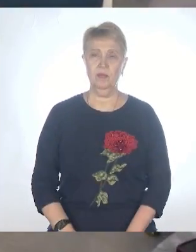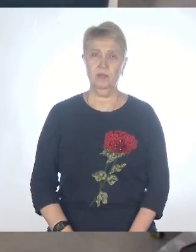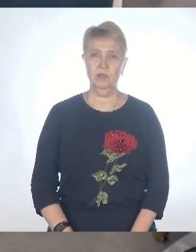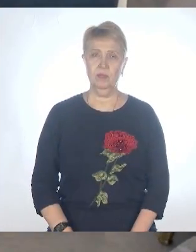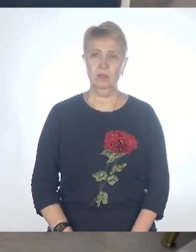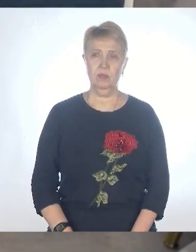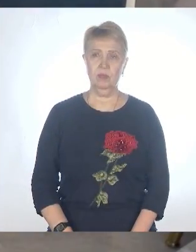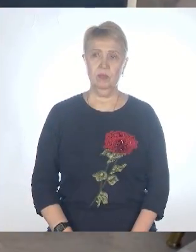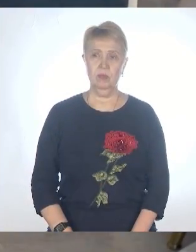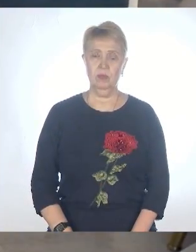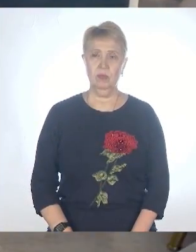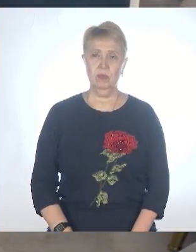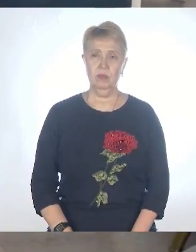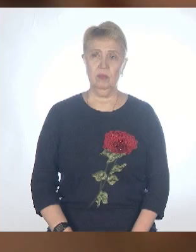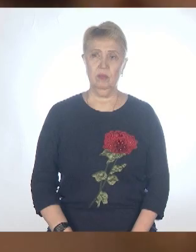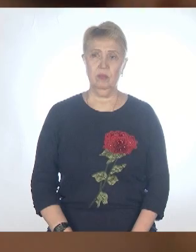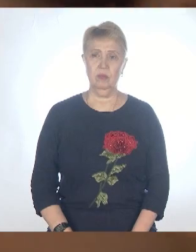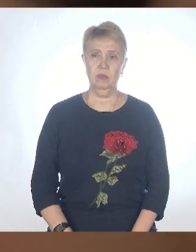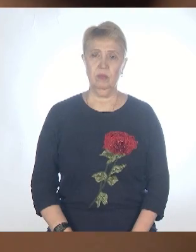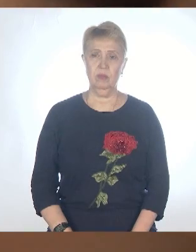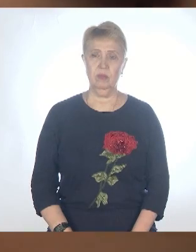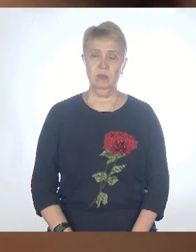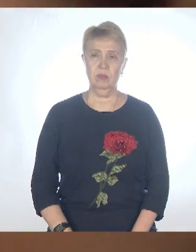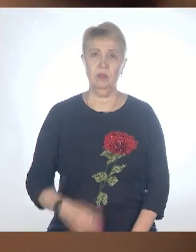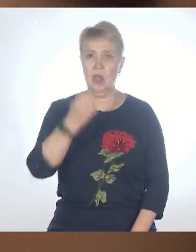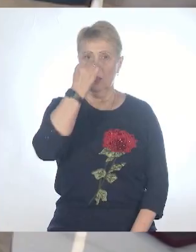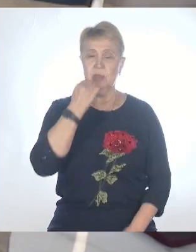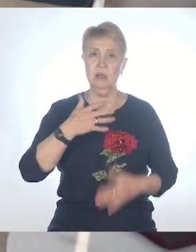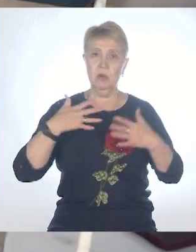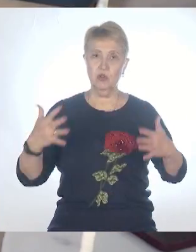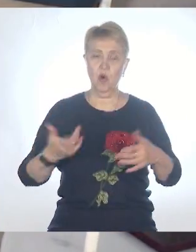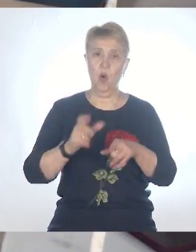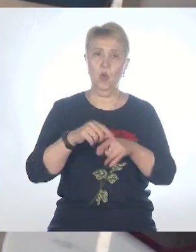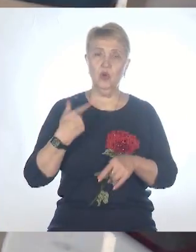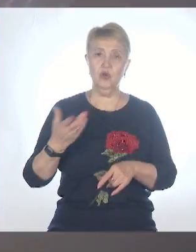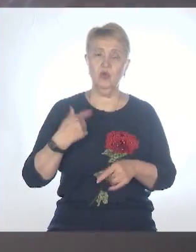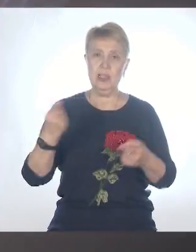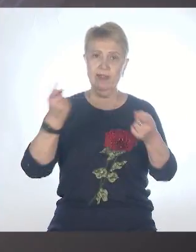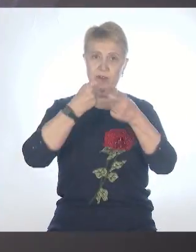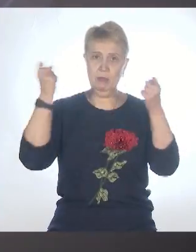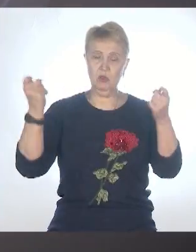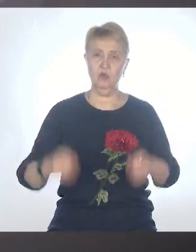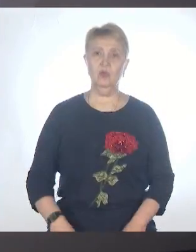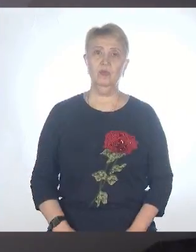июльские поездки, августовские. Вер, спасибо вам большое за очень доходчивую информацию.